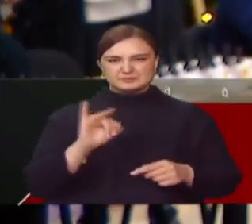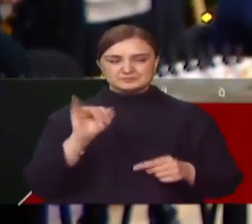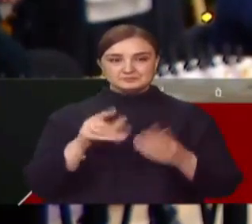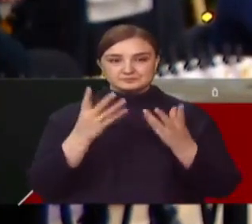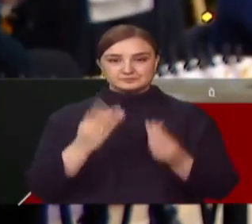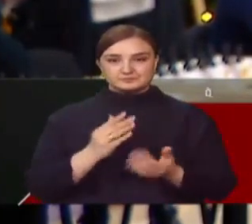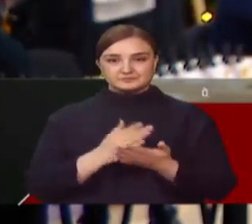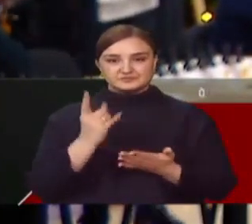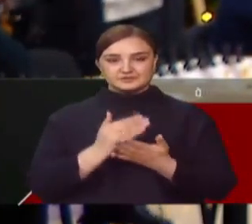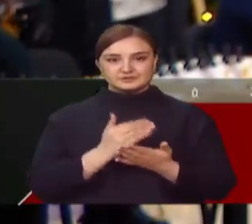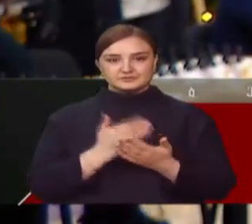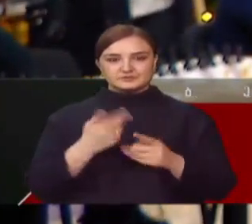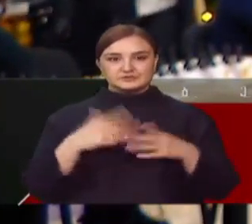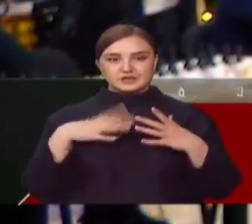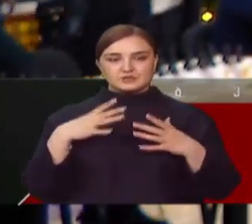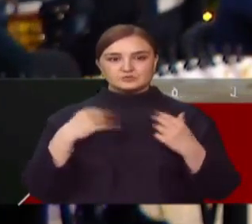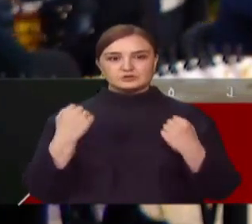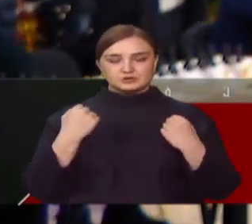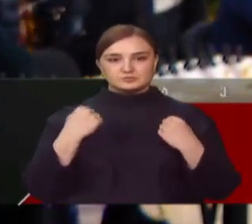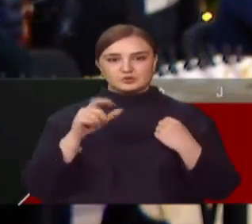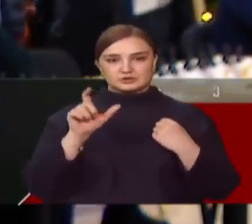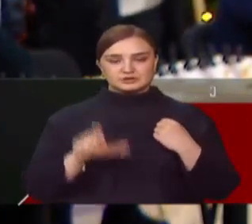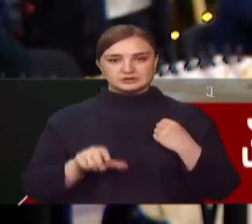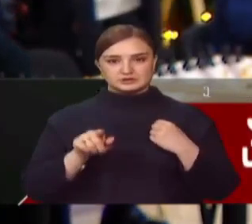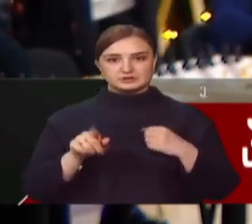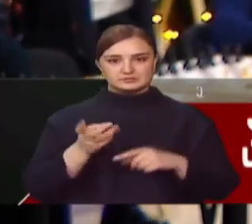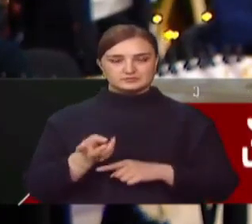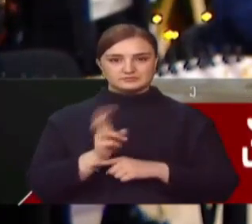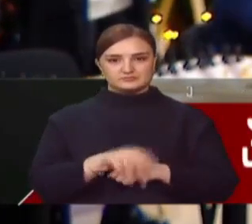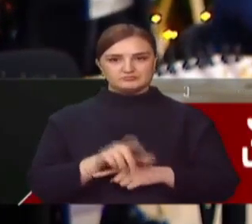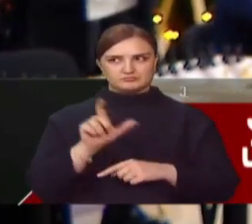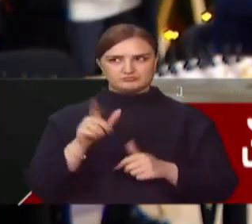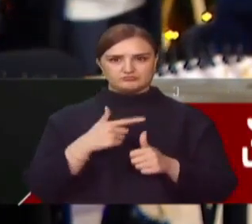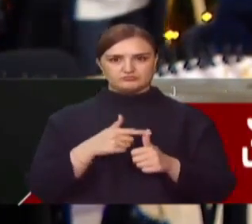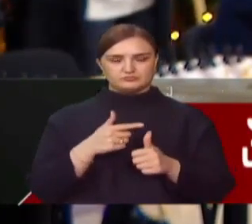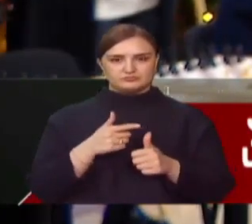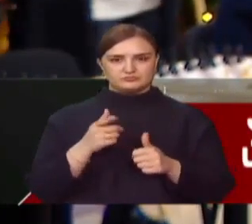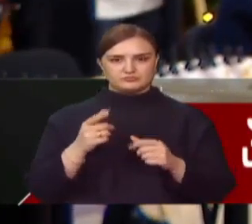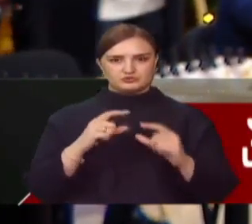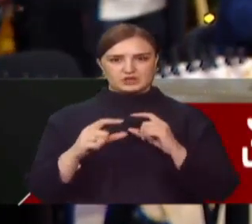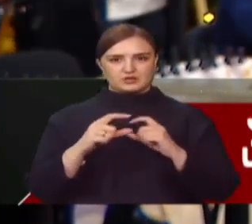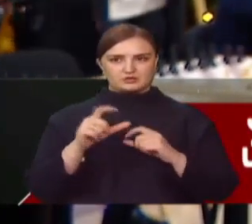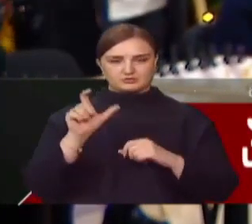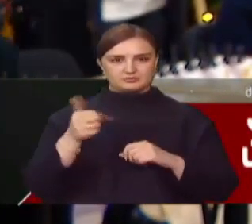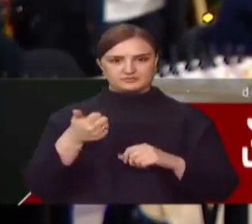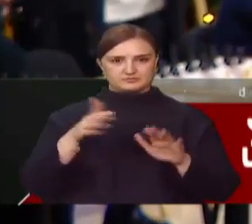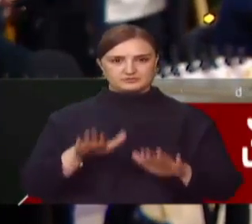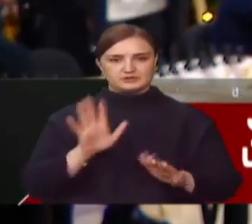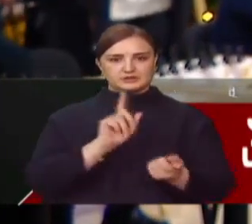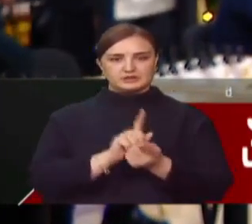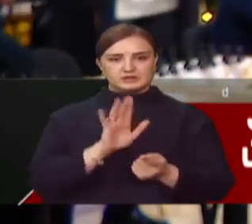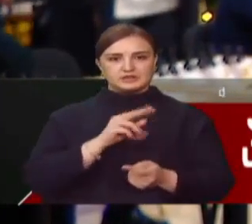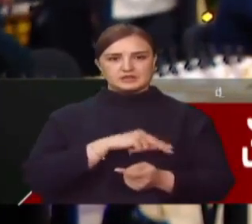არხისთვის, რადგან ქართული სპორტის ლეგენდა ნონა გაფრინდაშვილი სტუმრობს პირველ არხს. მისი პროექტის ფარგლებში ის შეხვდება პირველი